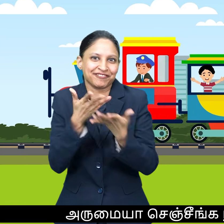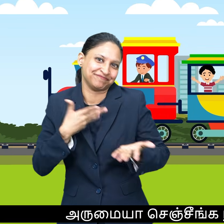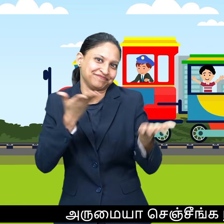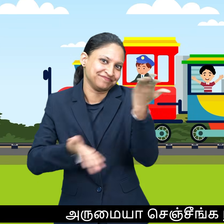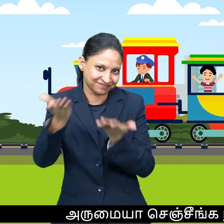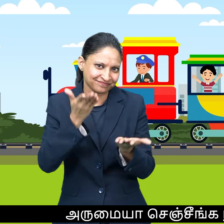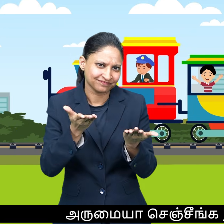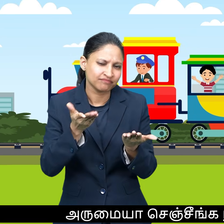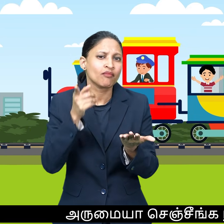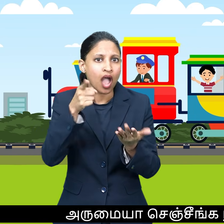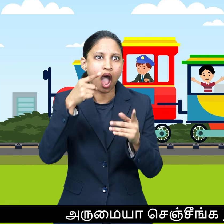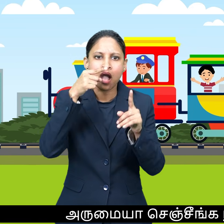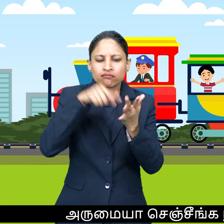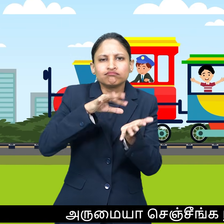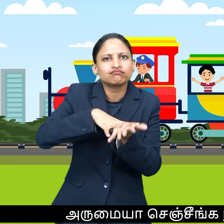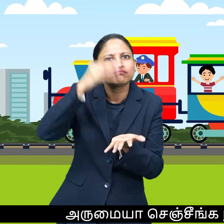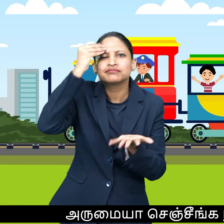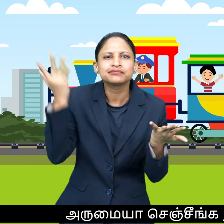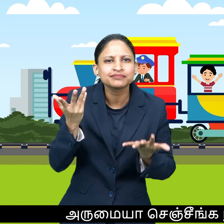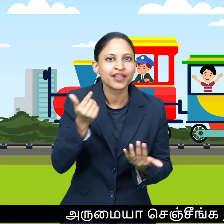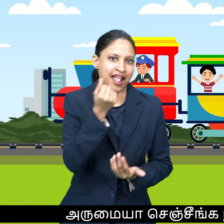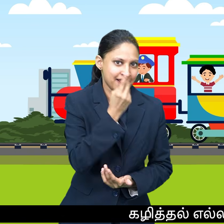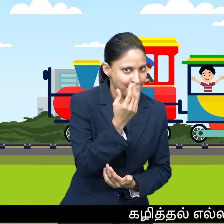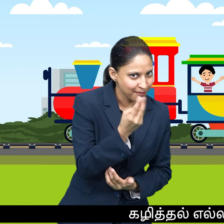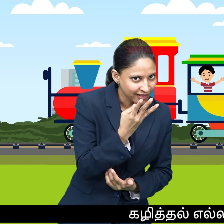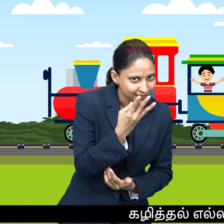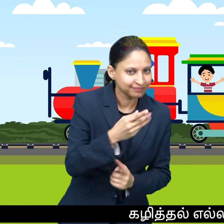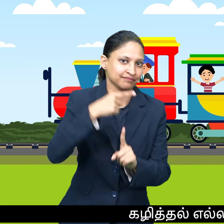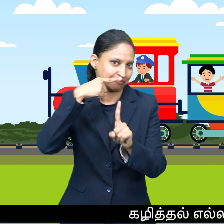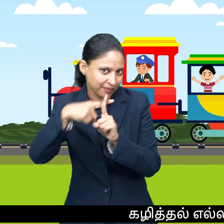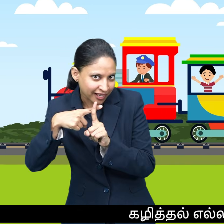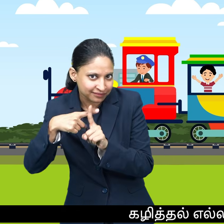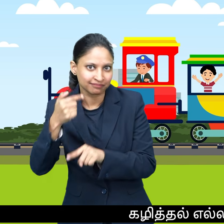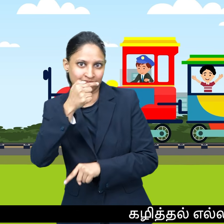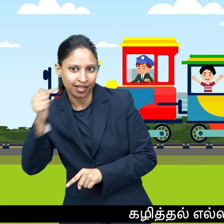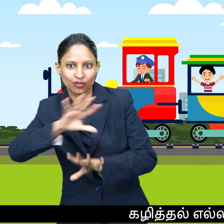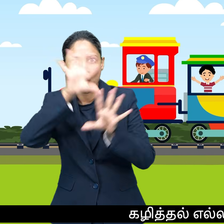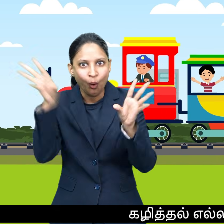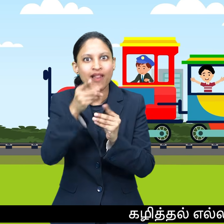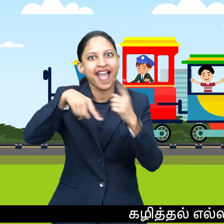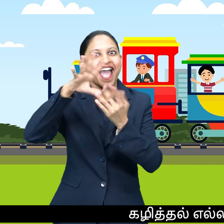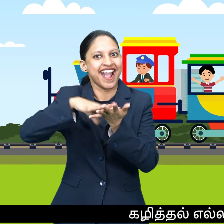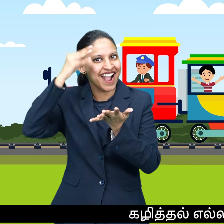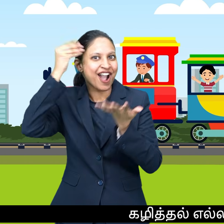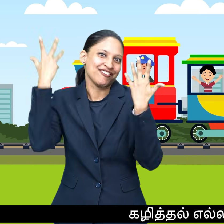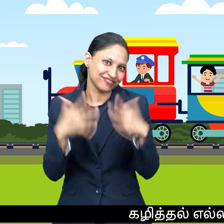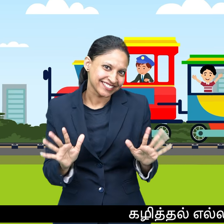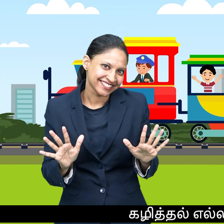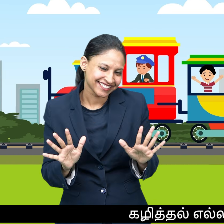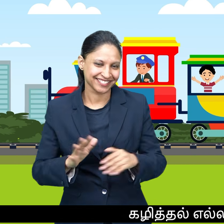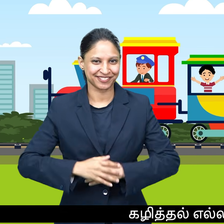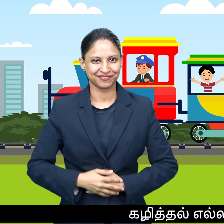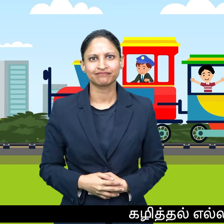அருமையாக செய்தீர்கள் நண்பர்களே. எண்கள், கூட்டல், கழித்தல் எல்லாமே கத்துக்கிட்டீங்க.